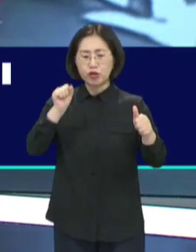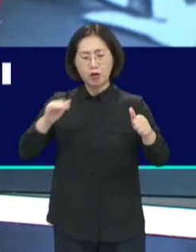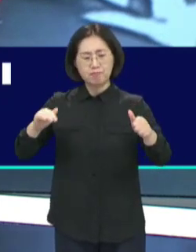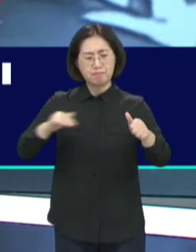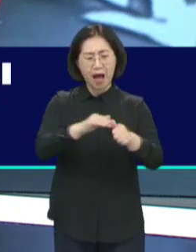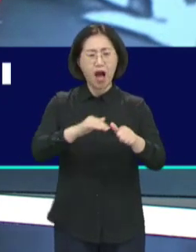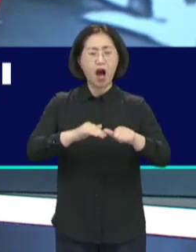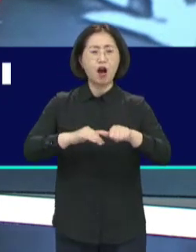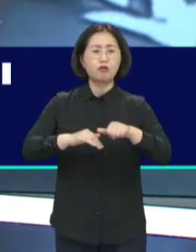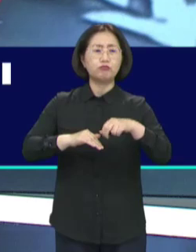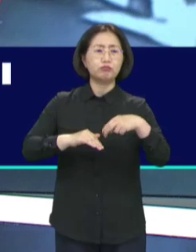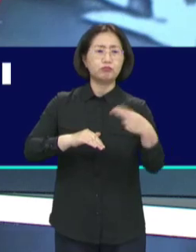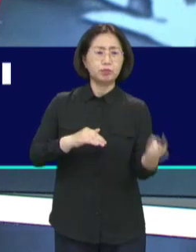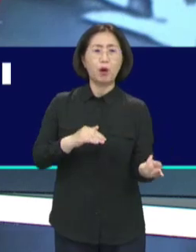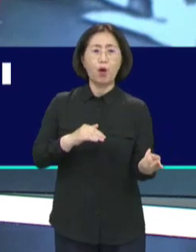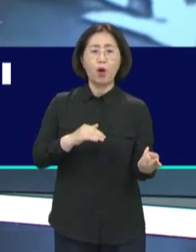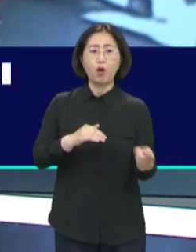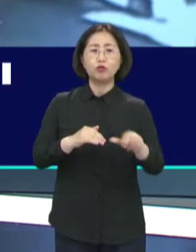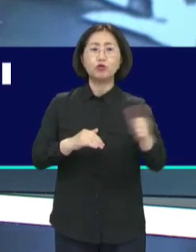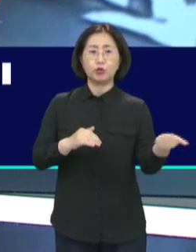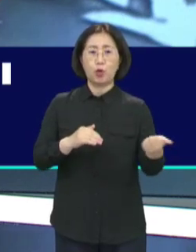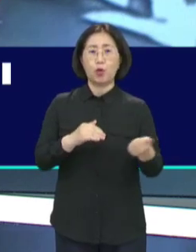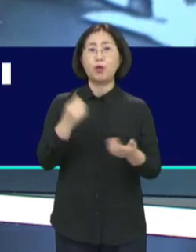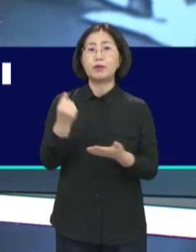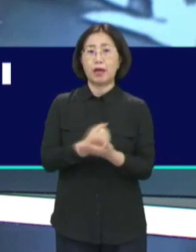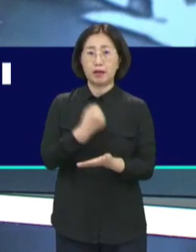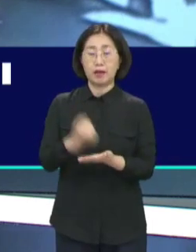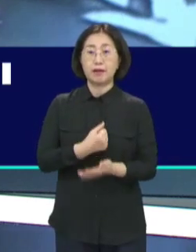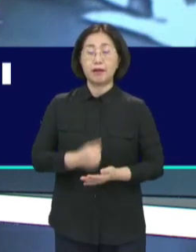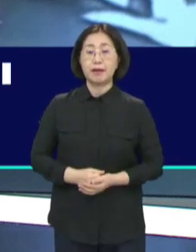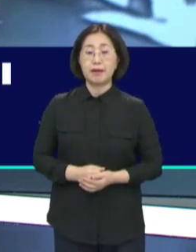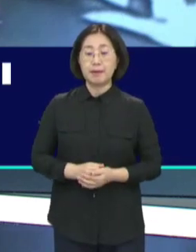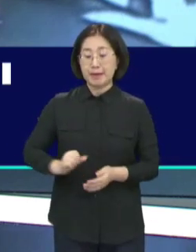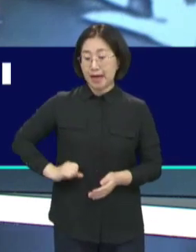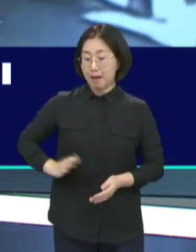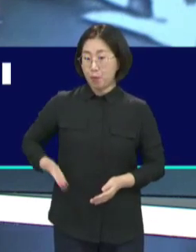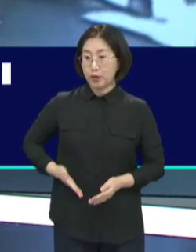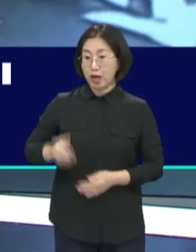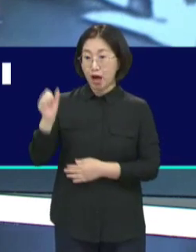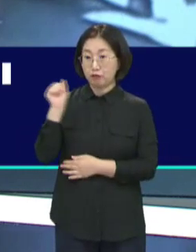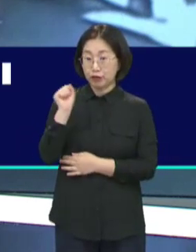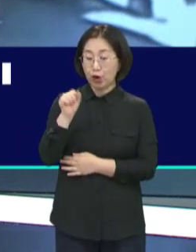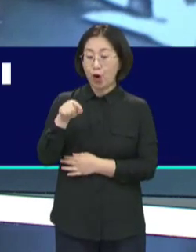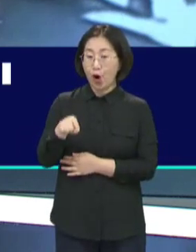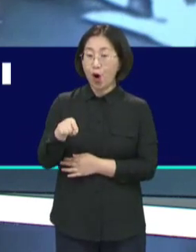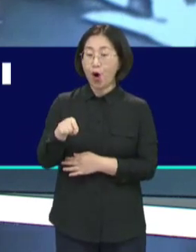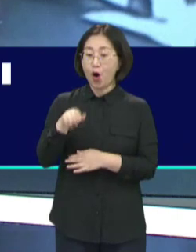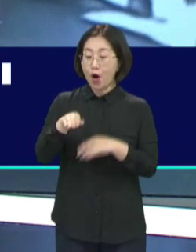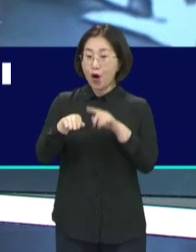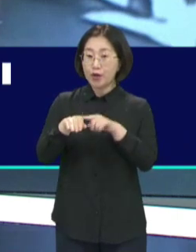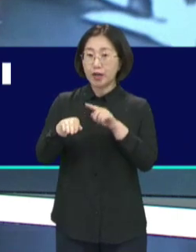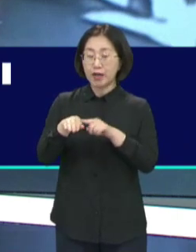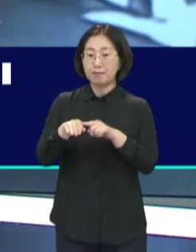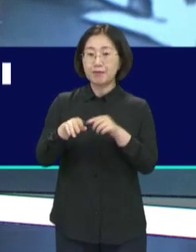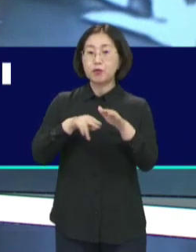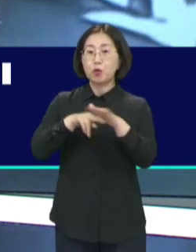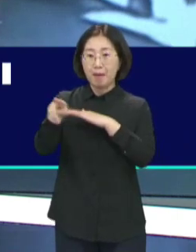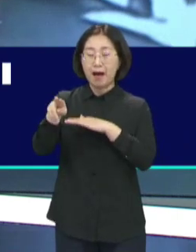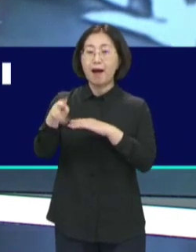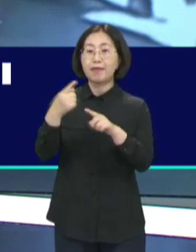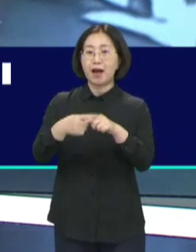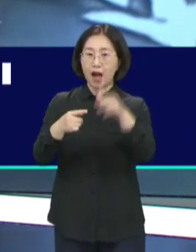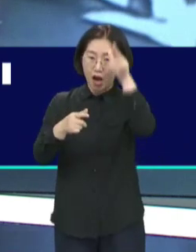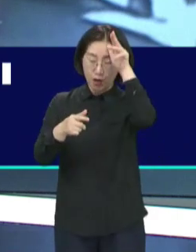사고가 났습니다. 차량에 타고 있던 캄보디아 국적의 남성은 사고 직후 도망치다 경찰에 붙잡혔습니다. 음주 차량